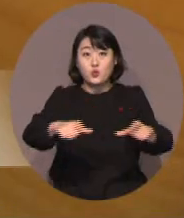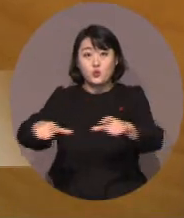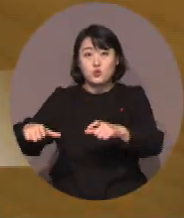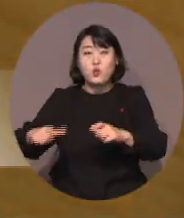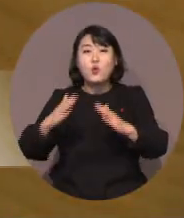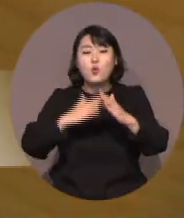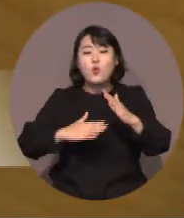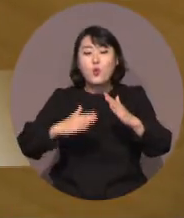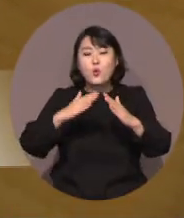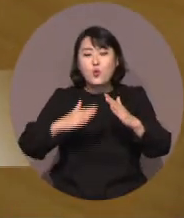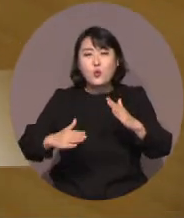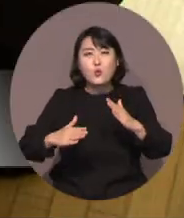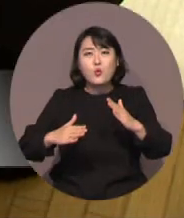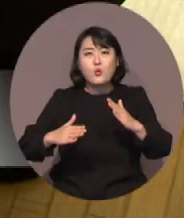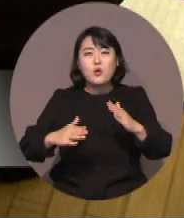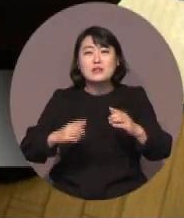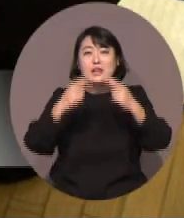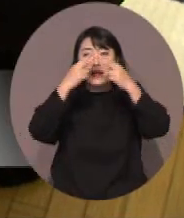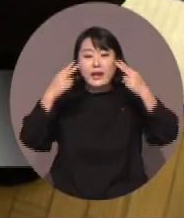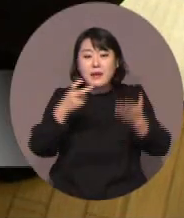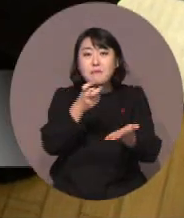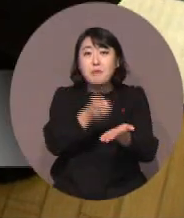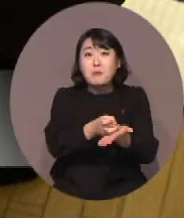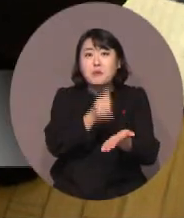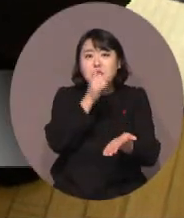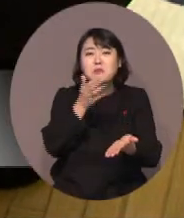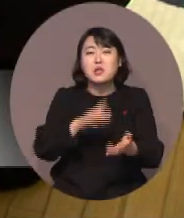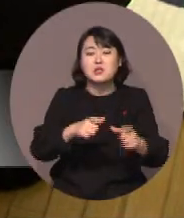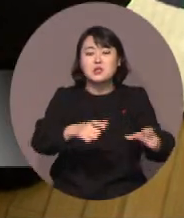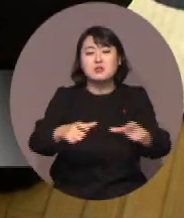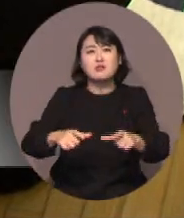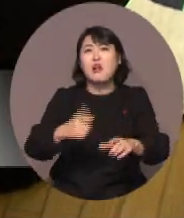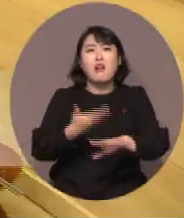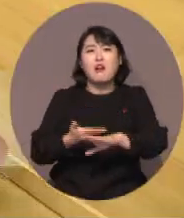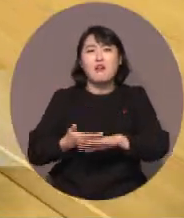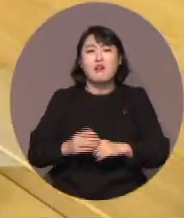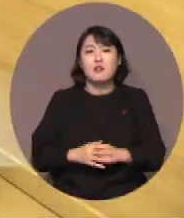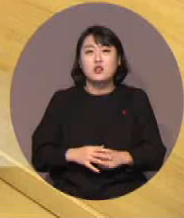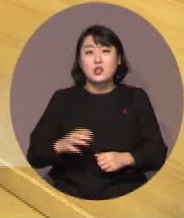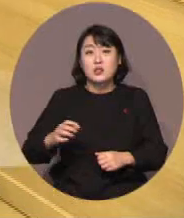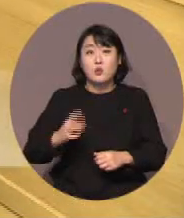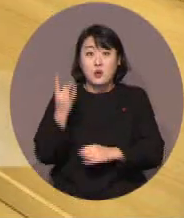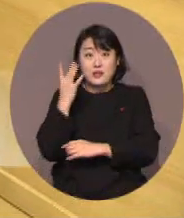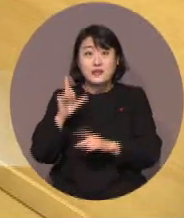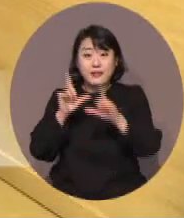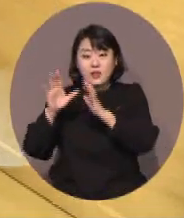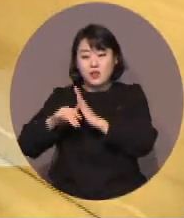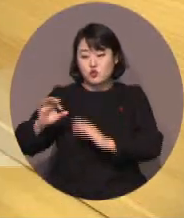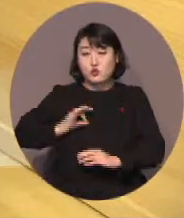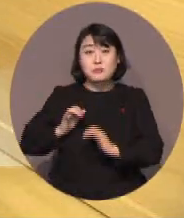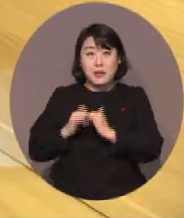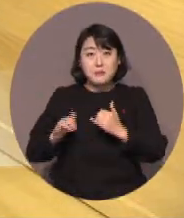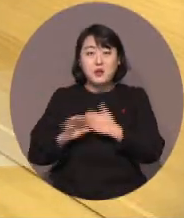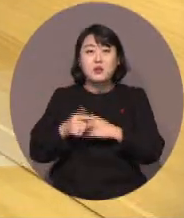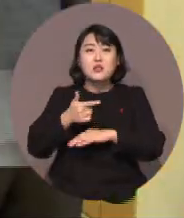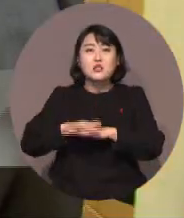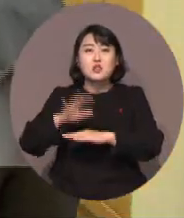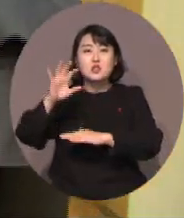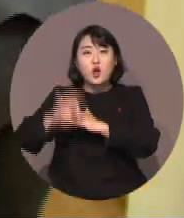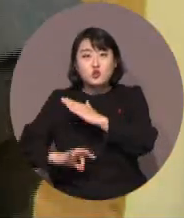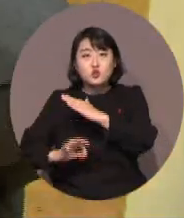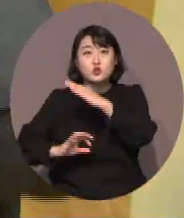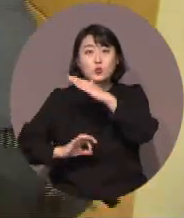공영장내조례가 있지만 지자체별로 격차가 큽니다 생전 기초생활수급자였다면 대전 서구와 동구는